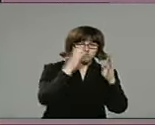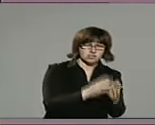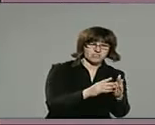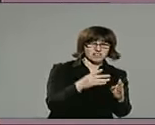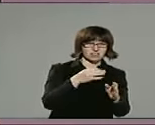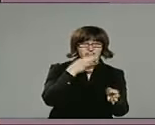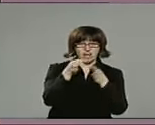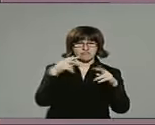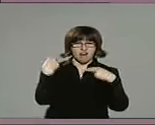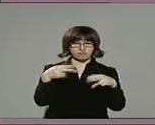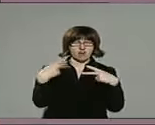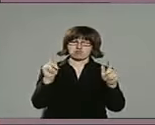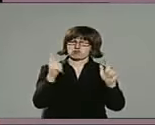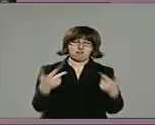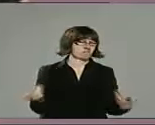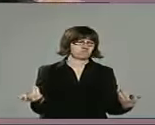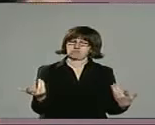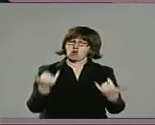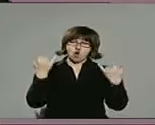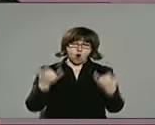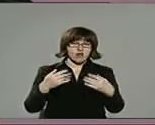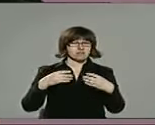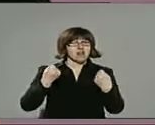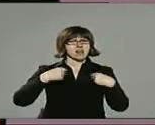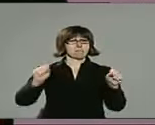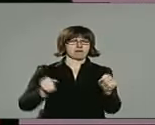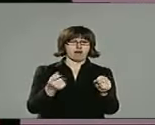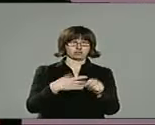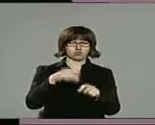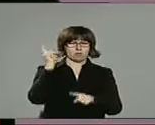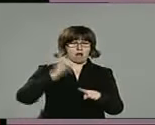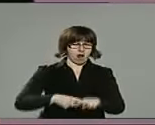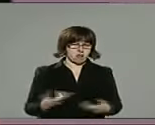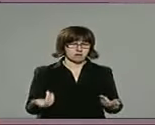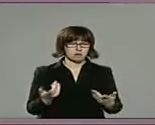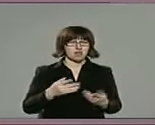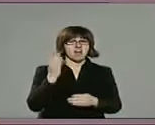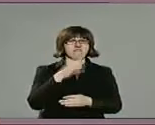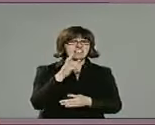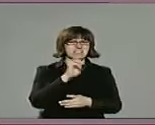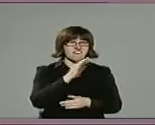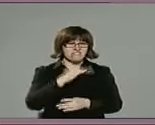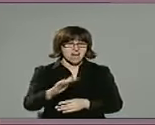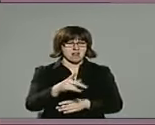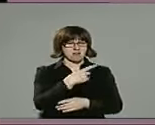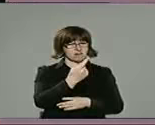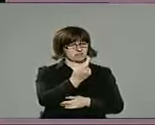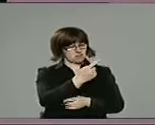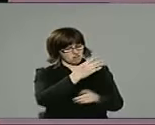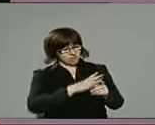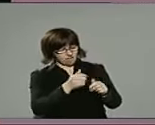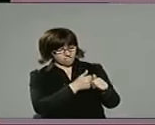diese Fragen glaubwürdige Antworten. Die heutigen Liberalen sind ausgezehrt. Was haben Westerwelle und seine halbstarken